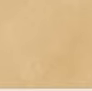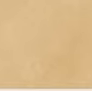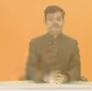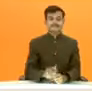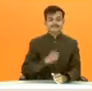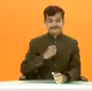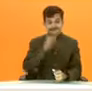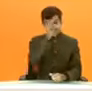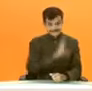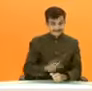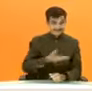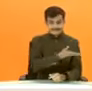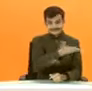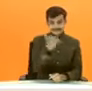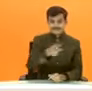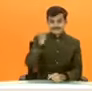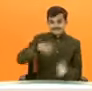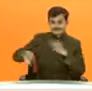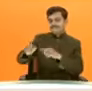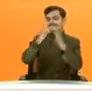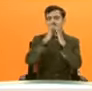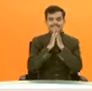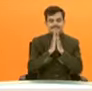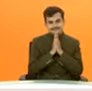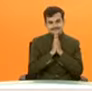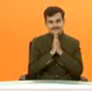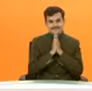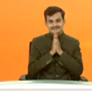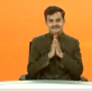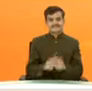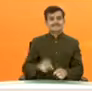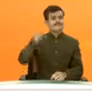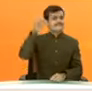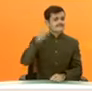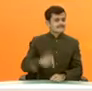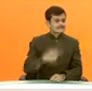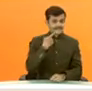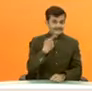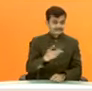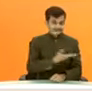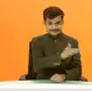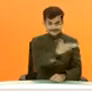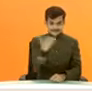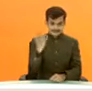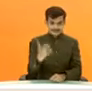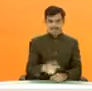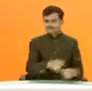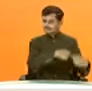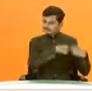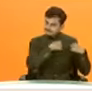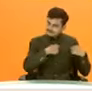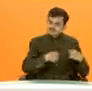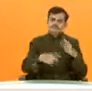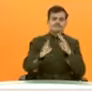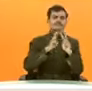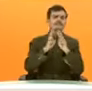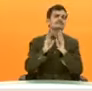मेरे प्यारे देशवासियों, नमस्कार। आज जब मैं आपसे मन की बात कर रहा